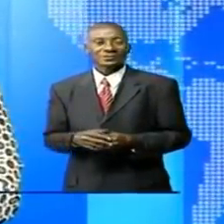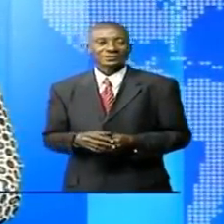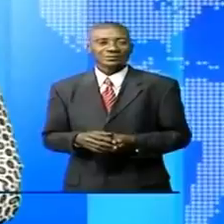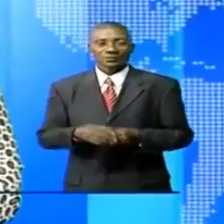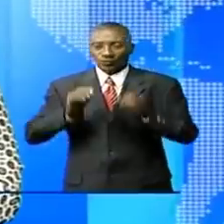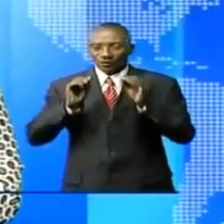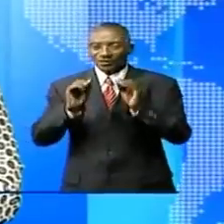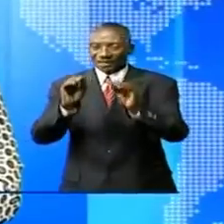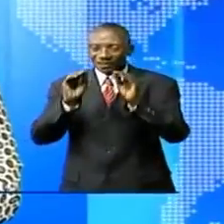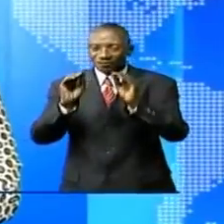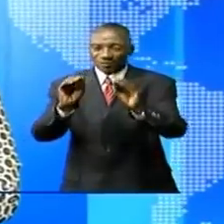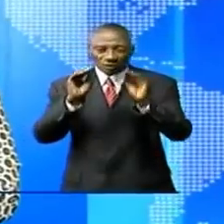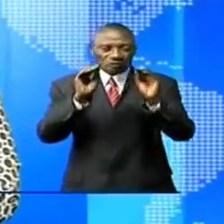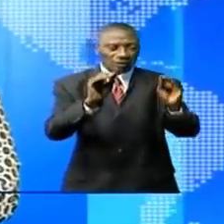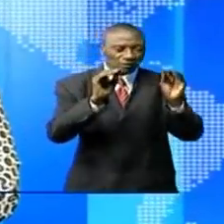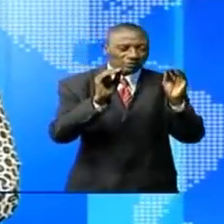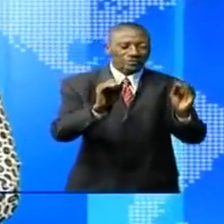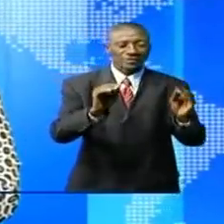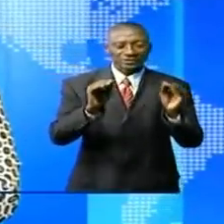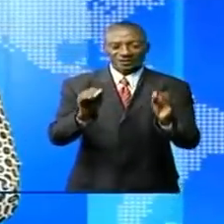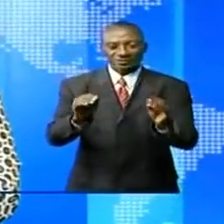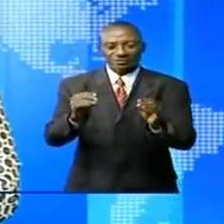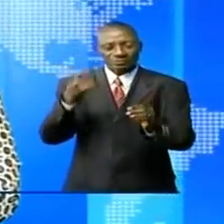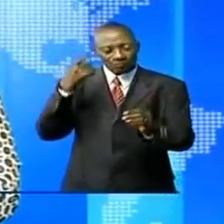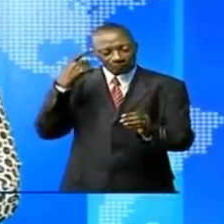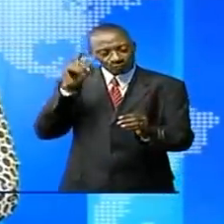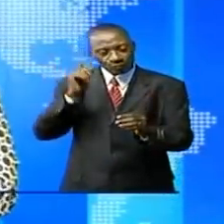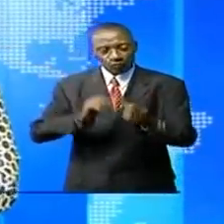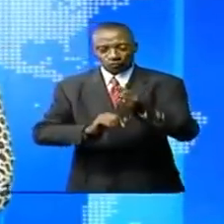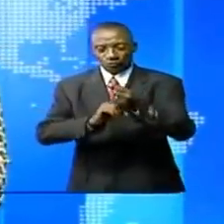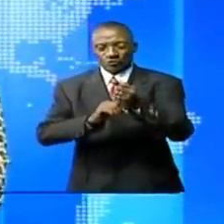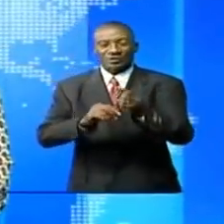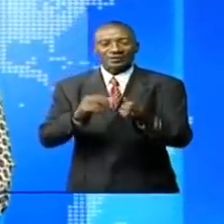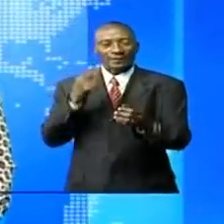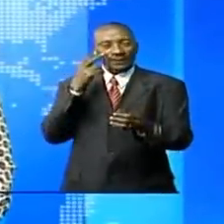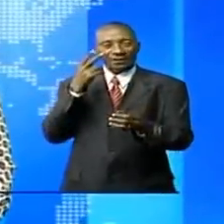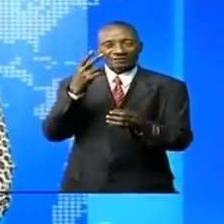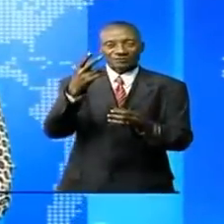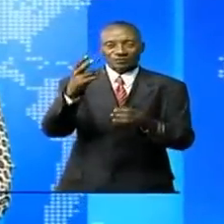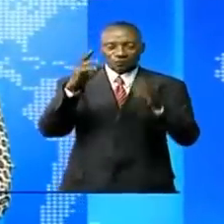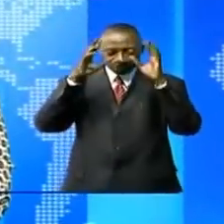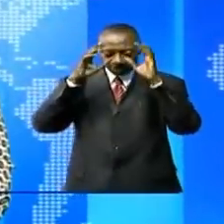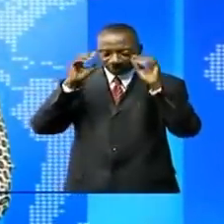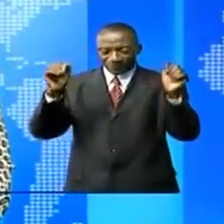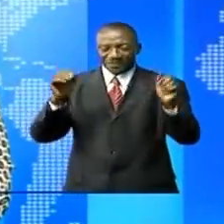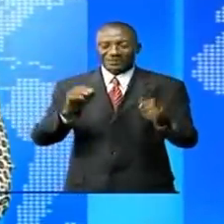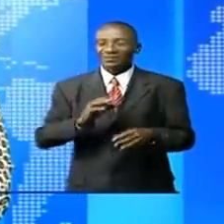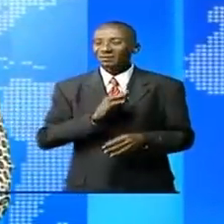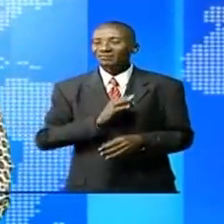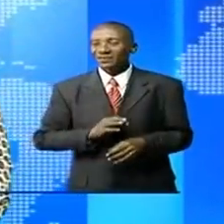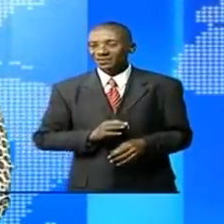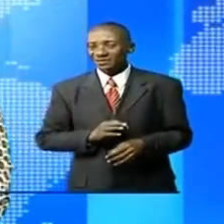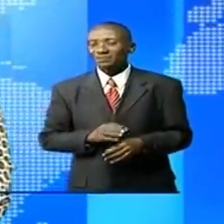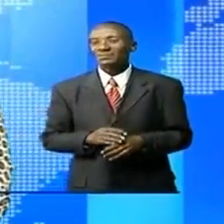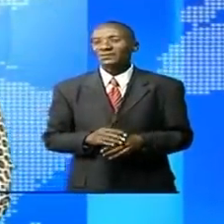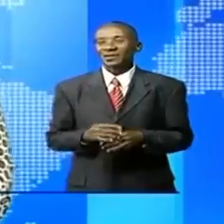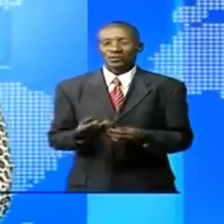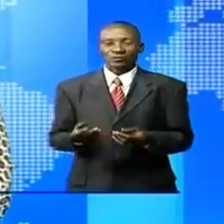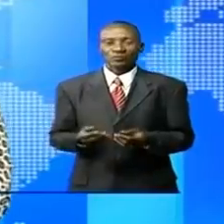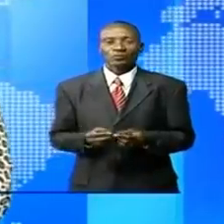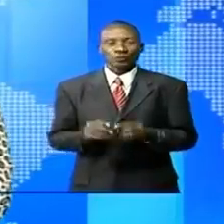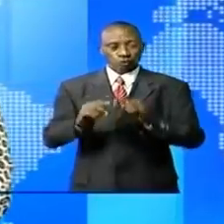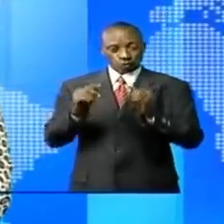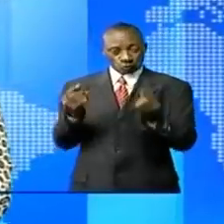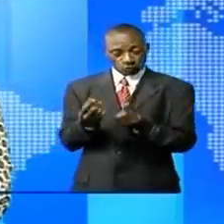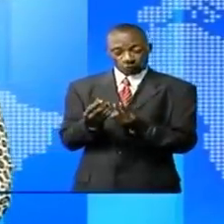l'État, Félix-Antoine Tshisekedi Tshilombo, pour un état de droit. C'était à l'occasion de la sortie officielle de la NOGECO et